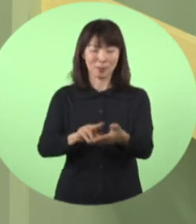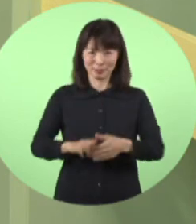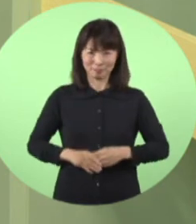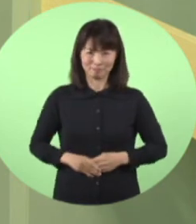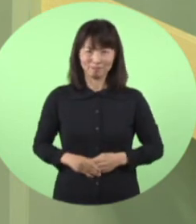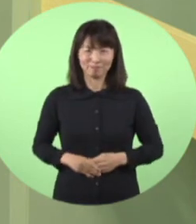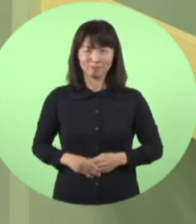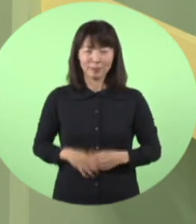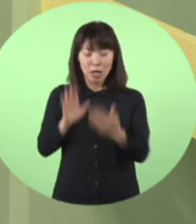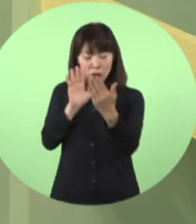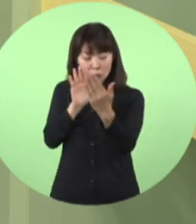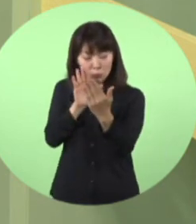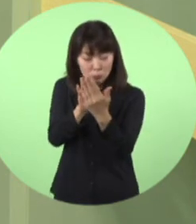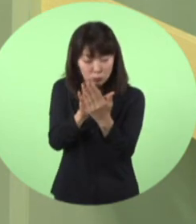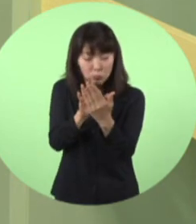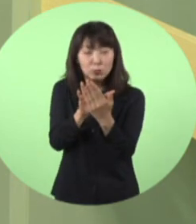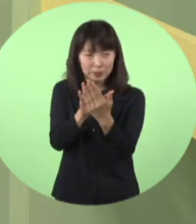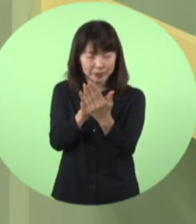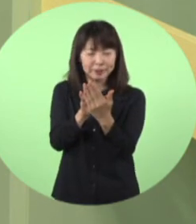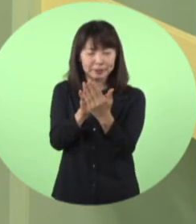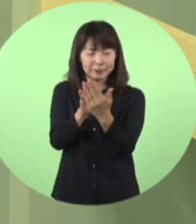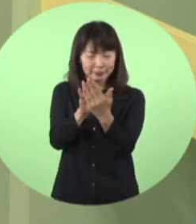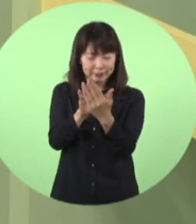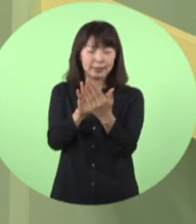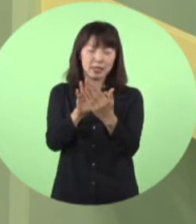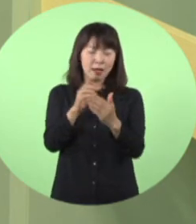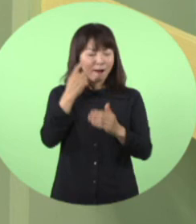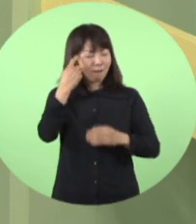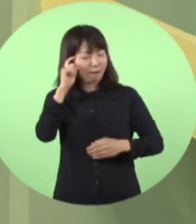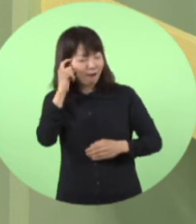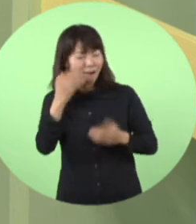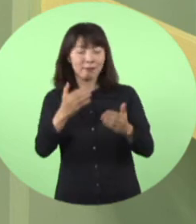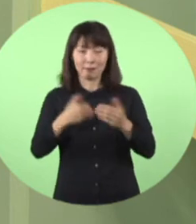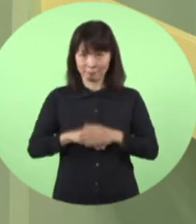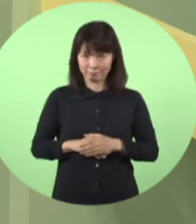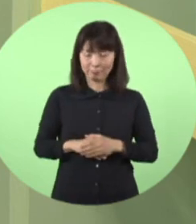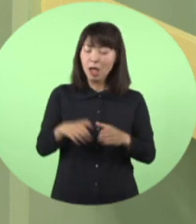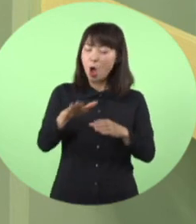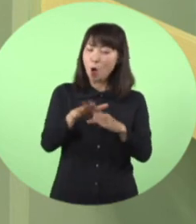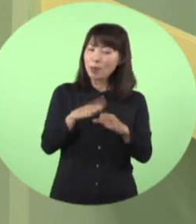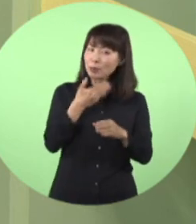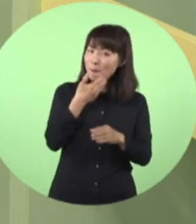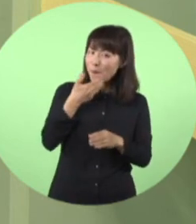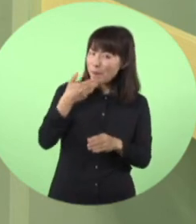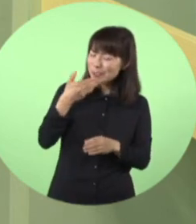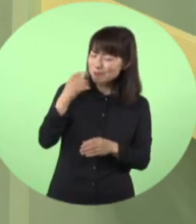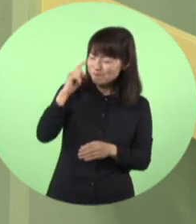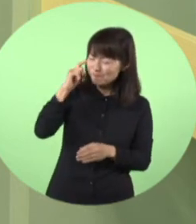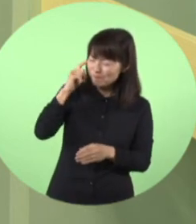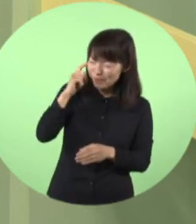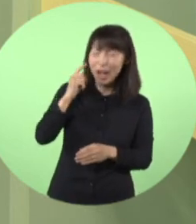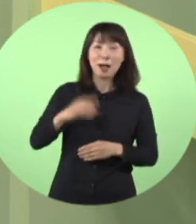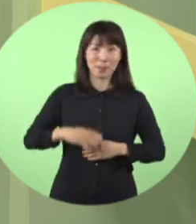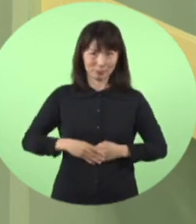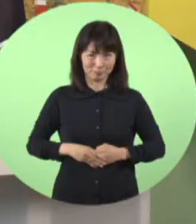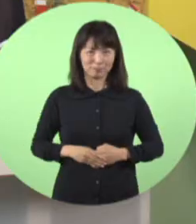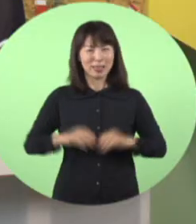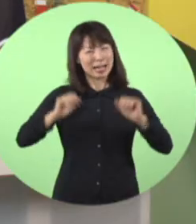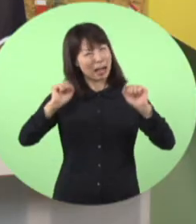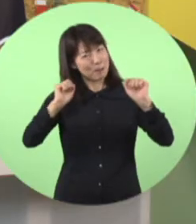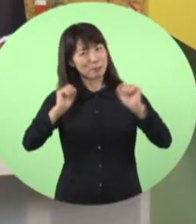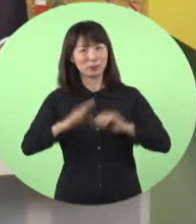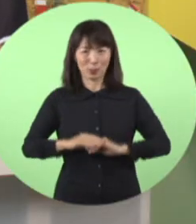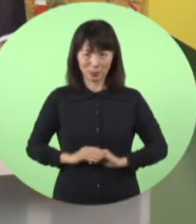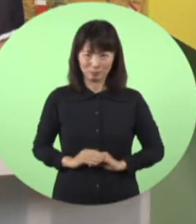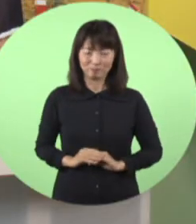割とこう時間のない中ですからね。はい、まあでもやるとなったからには美味しいお弁当頑張って作りますよ。 頑張りましょうよ。